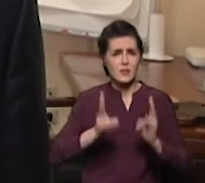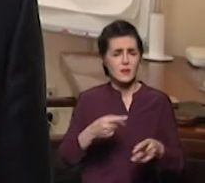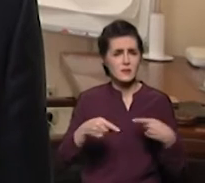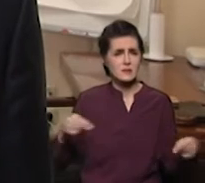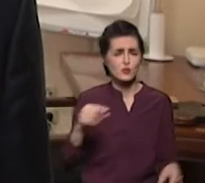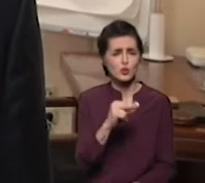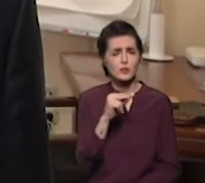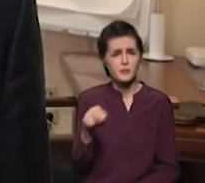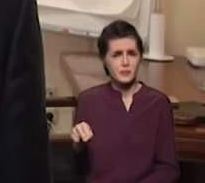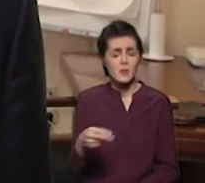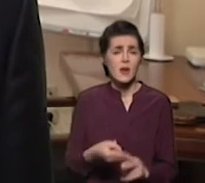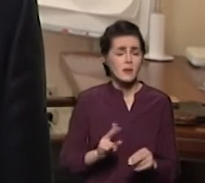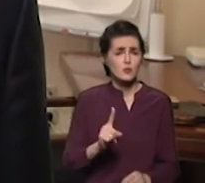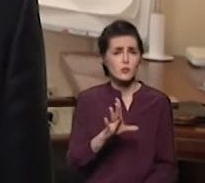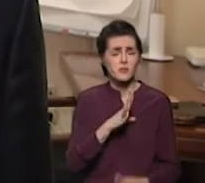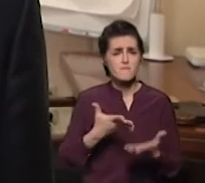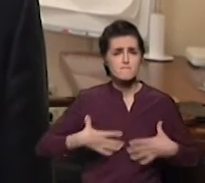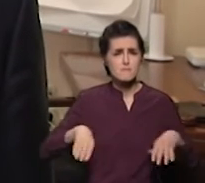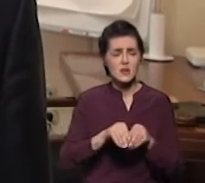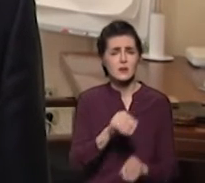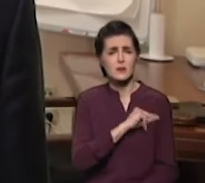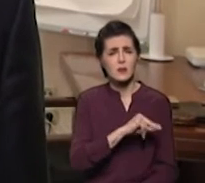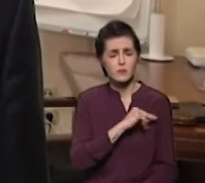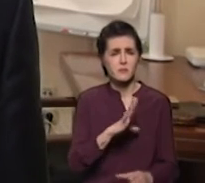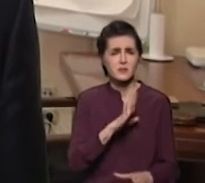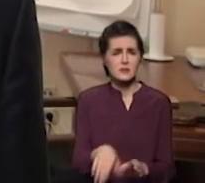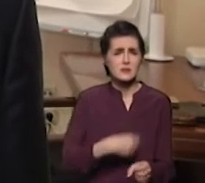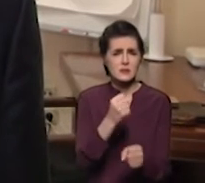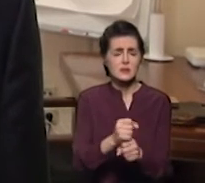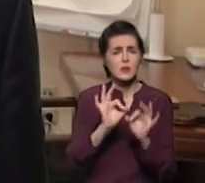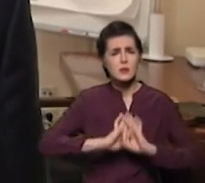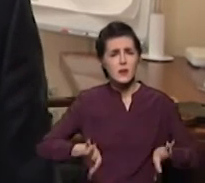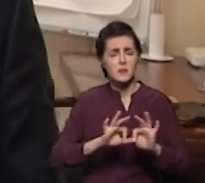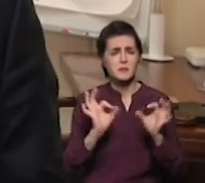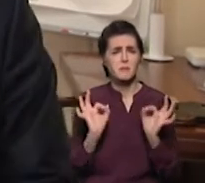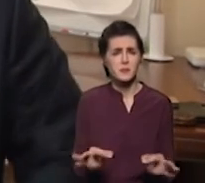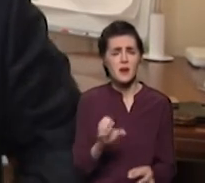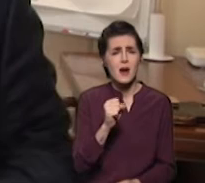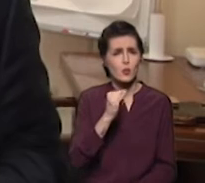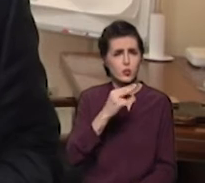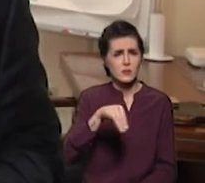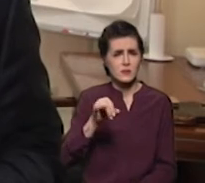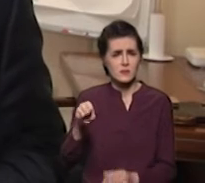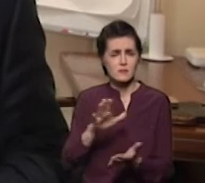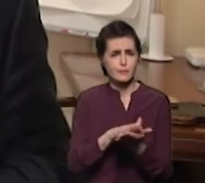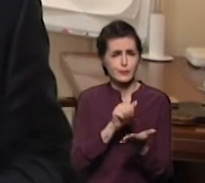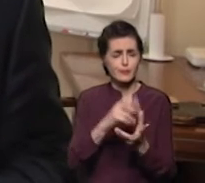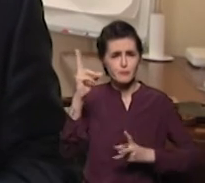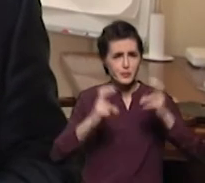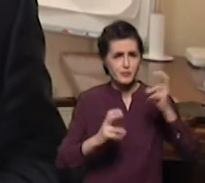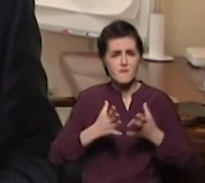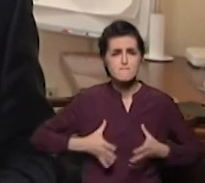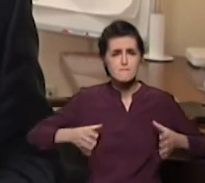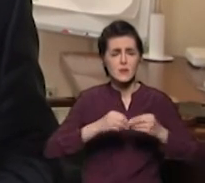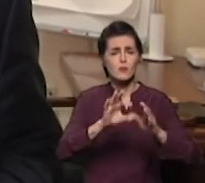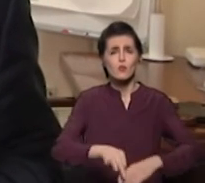ми разом робили аудит предприятия, чтобы совместным заходом,